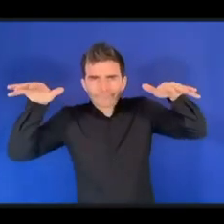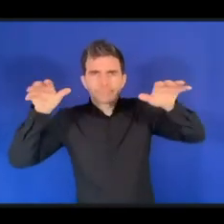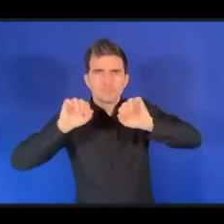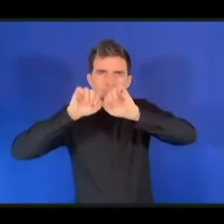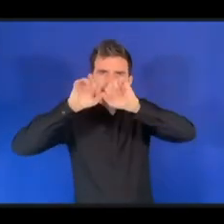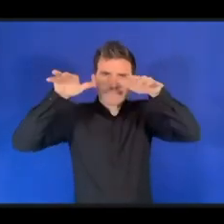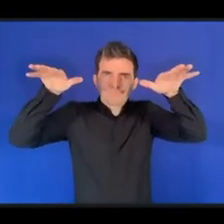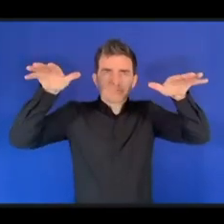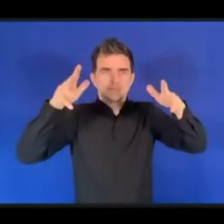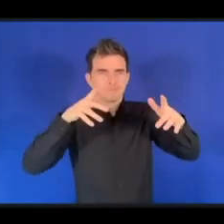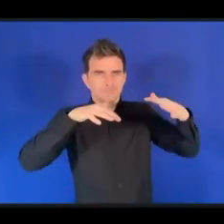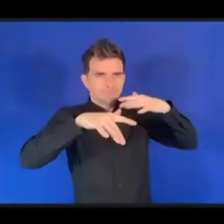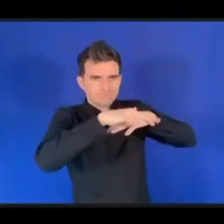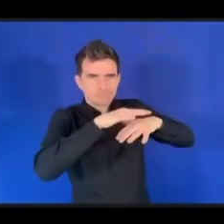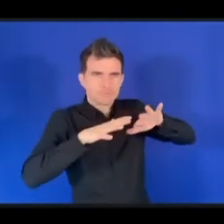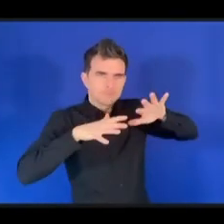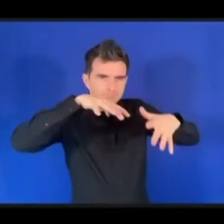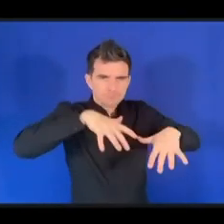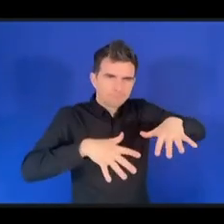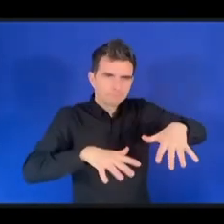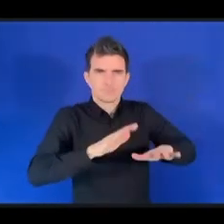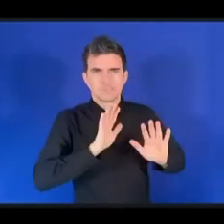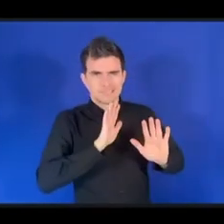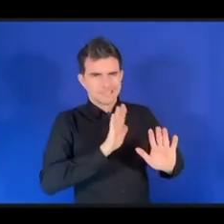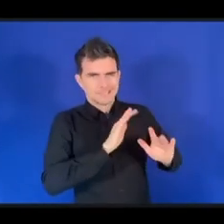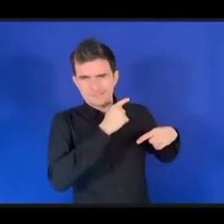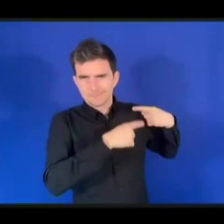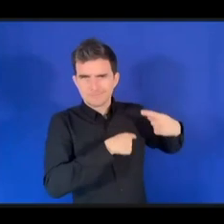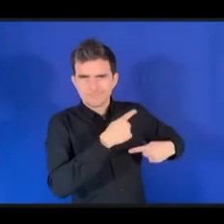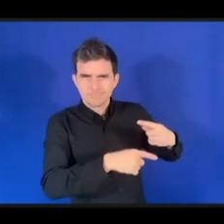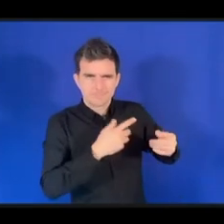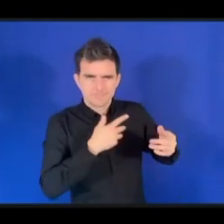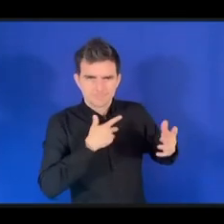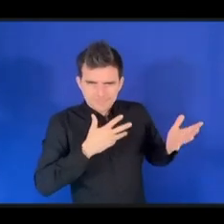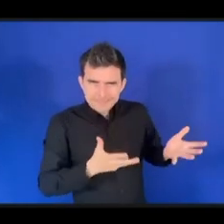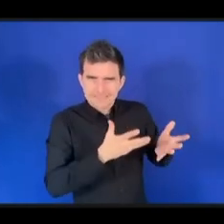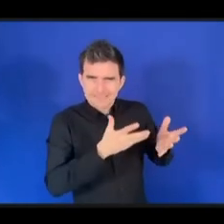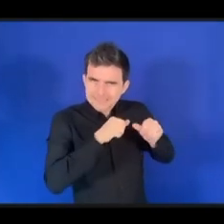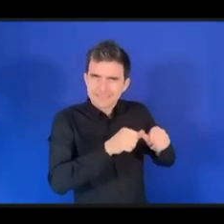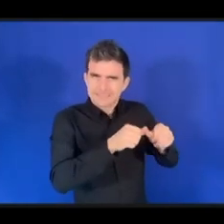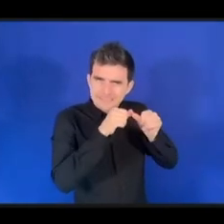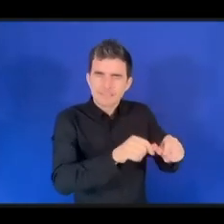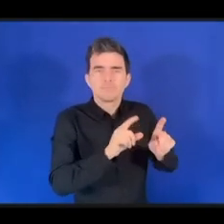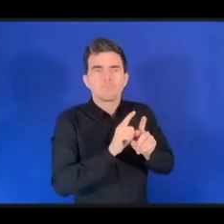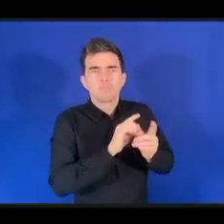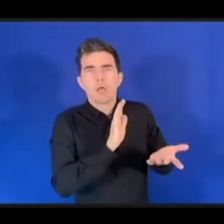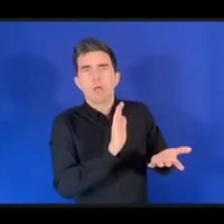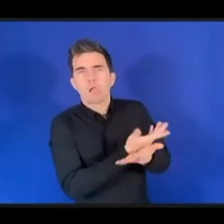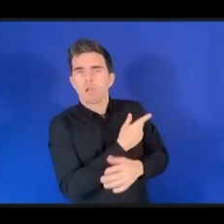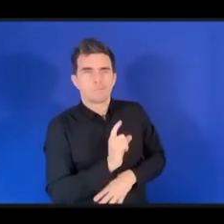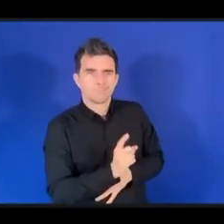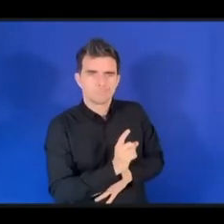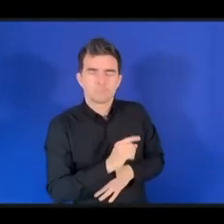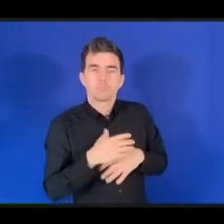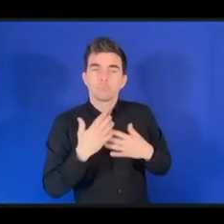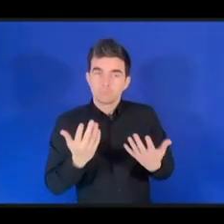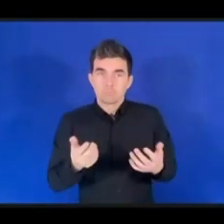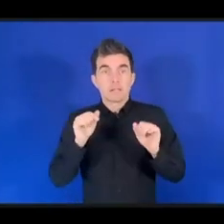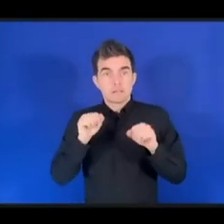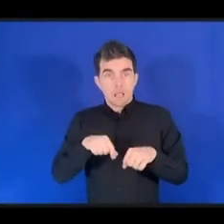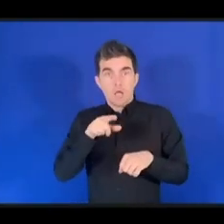يمكن ان تشاهدوا كيوتو عبر الانترنت ولكن قدومكم